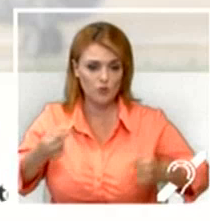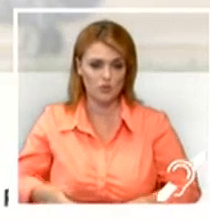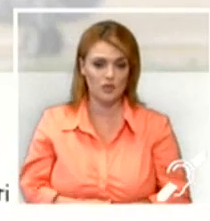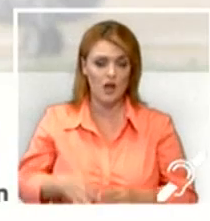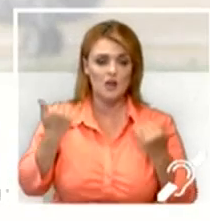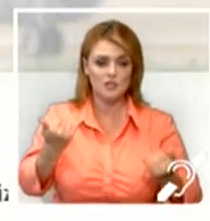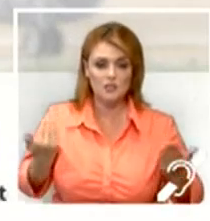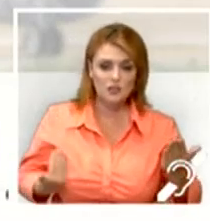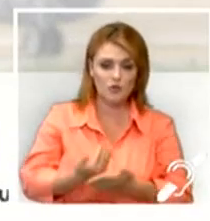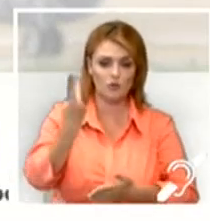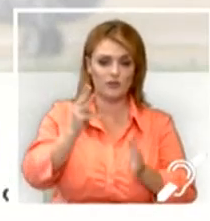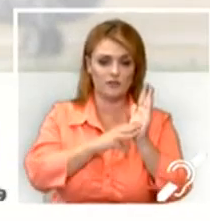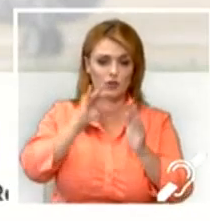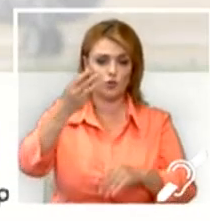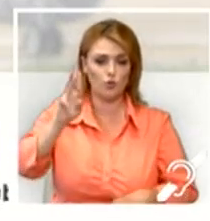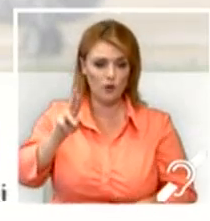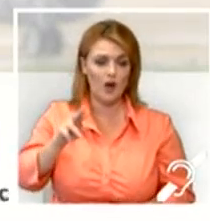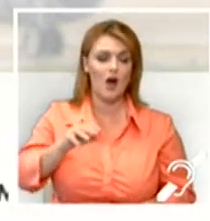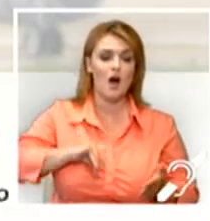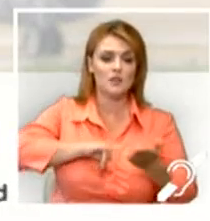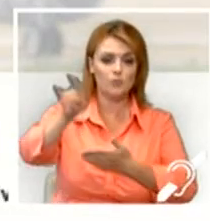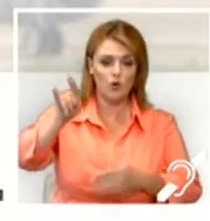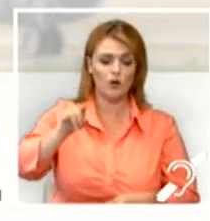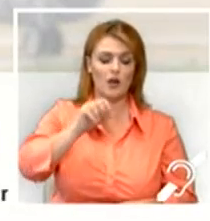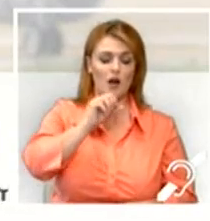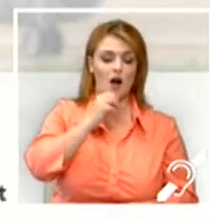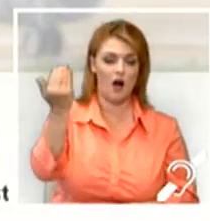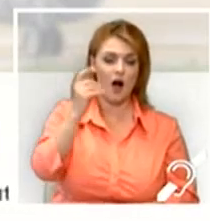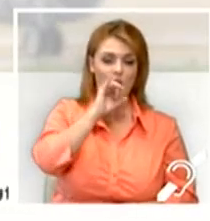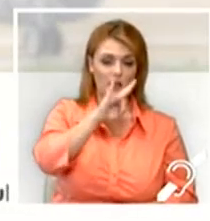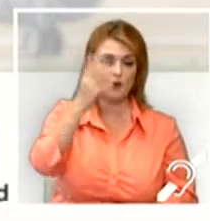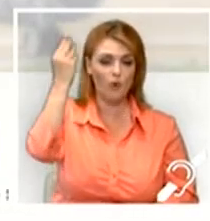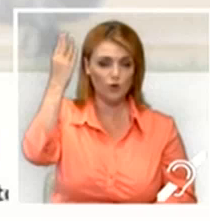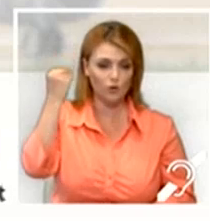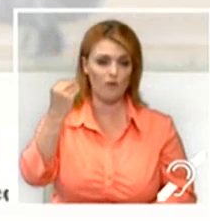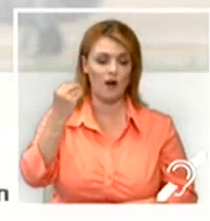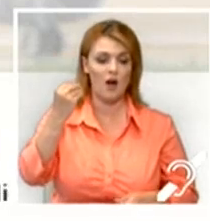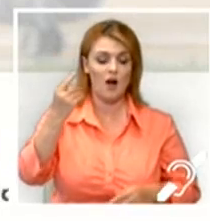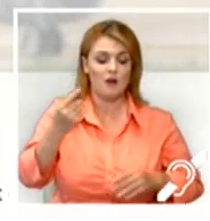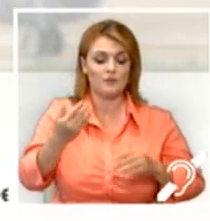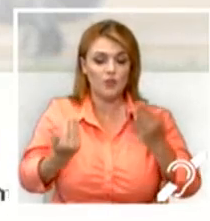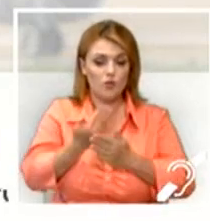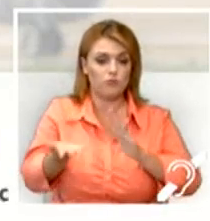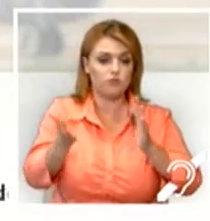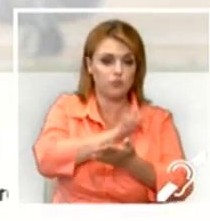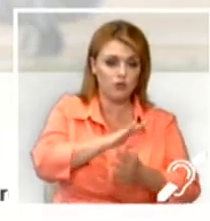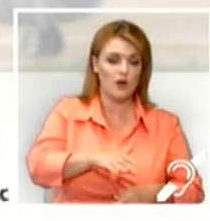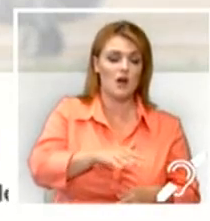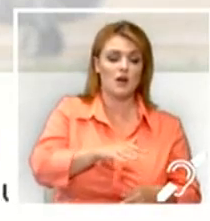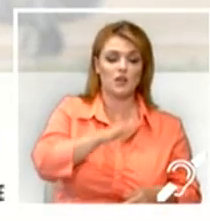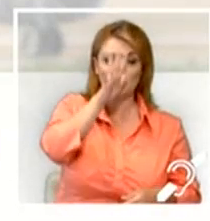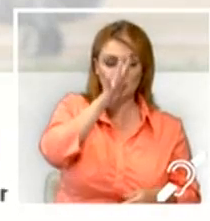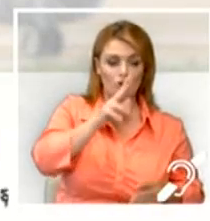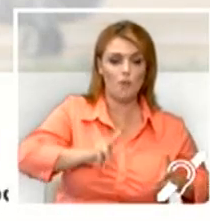Air Moldova din și spre București, Paris, Verona. Este anulat zborul Chișinău-Londra, aeroportul Stansted nu